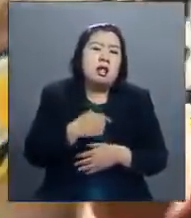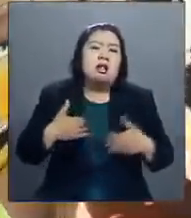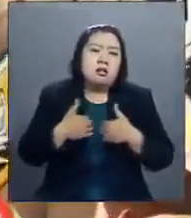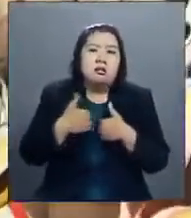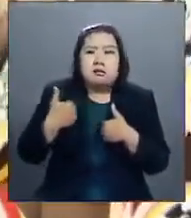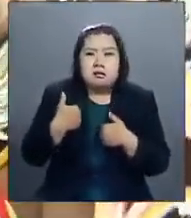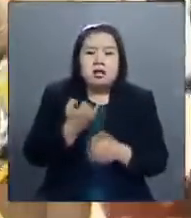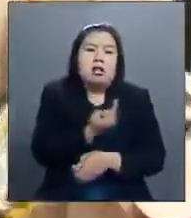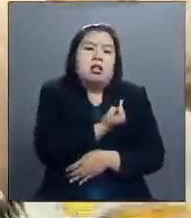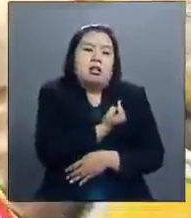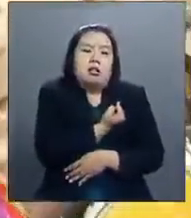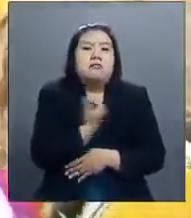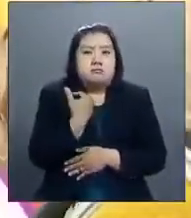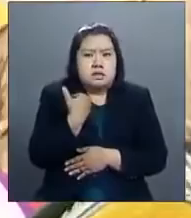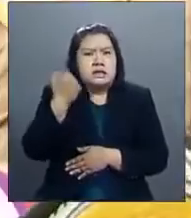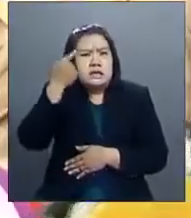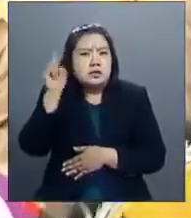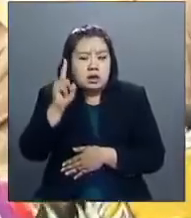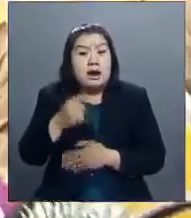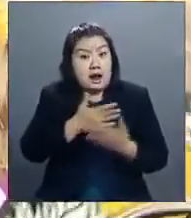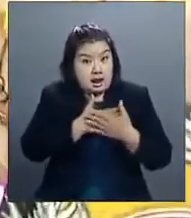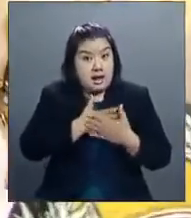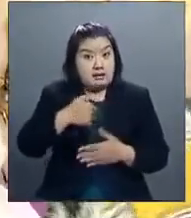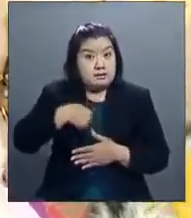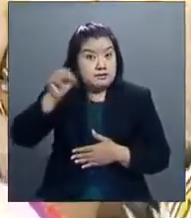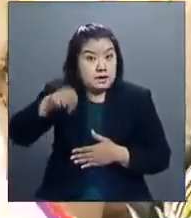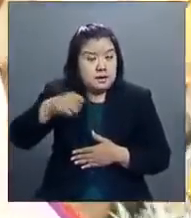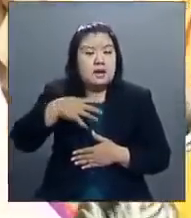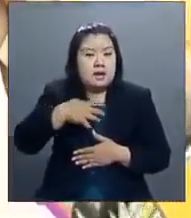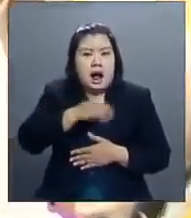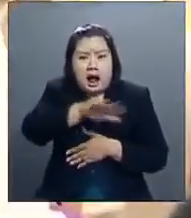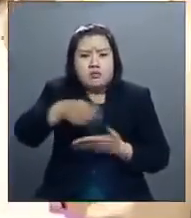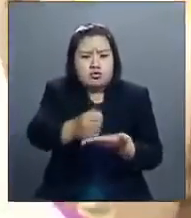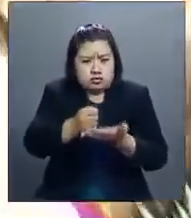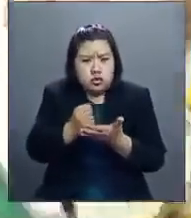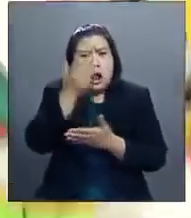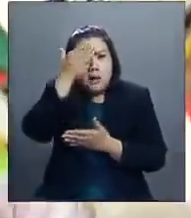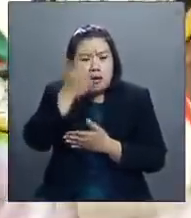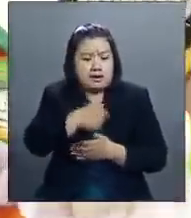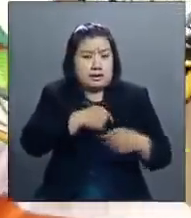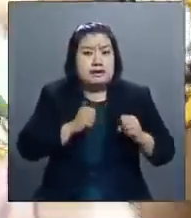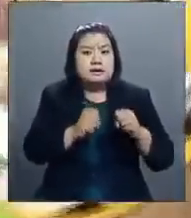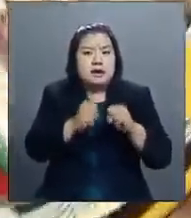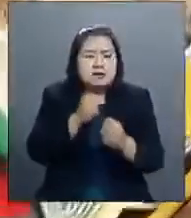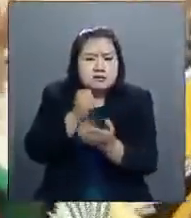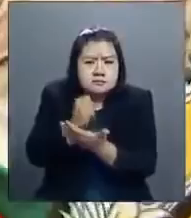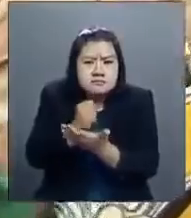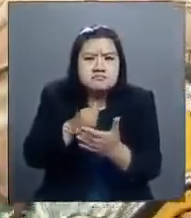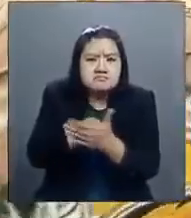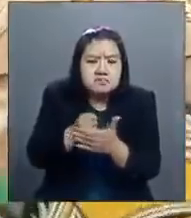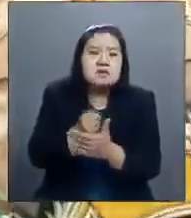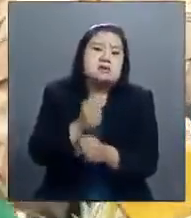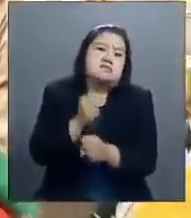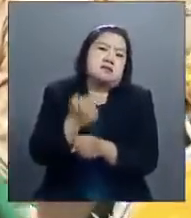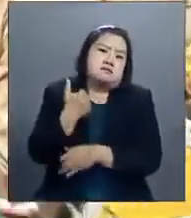าชนรักนายกรัฐมนตรีก็ต้องช่วยนายกรัฐมนตรีให้มีกำลังใจในการทำงานค่ะนายกรัฐมนตรียังกล่าวว่าวันนี้ยังมีคนไม่ดี